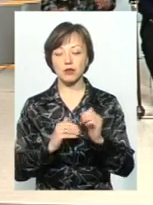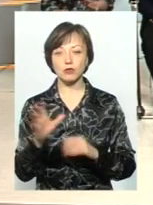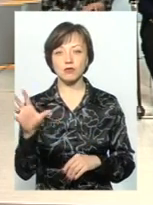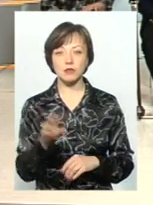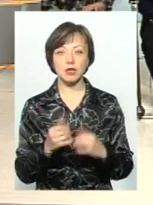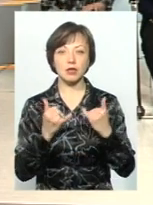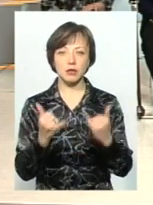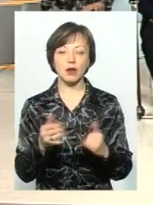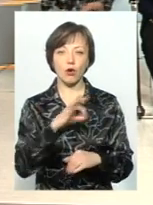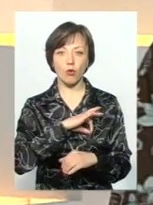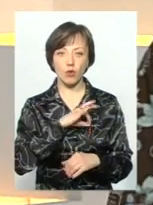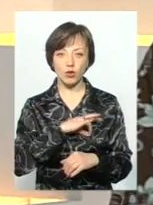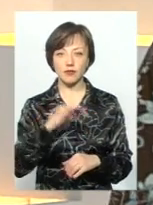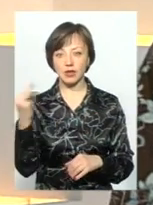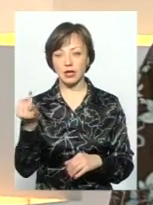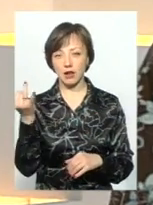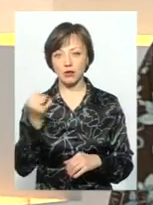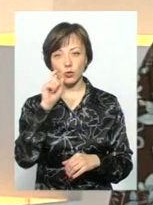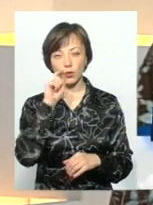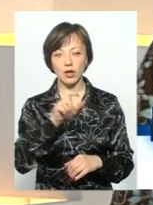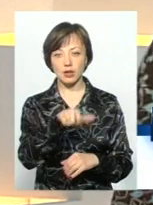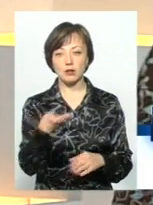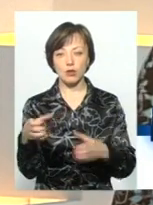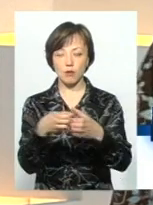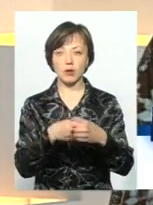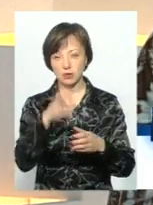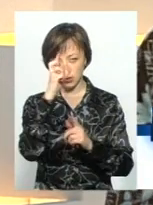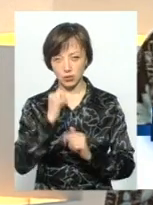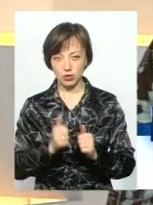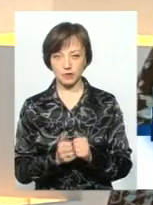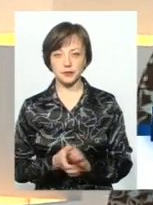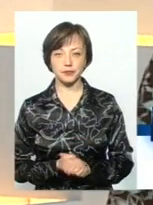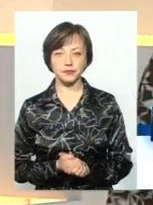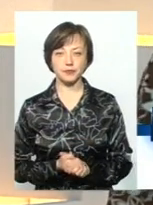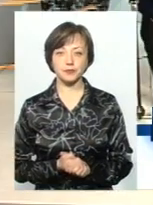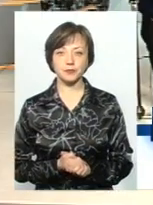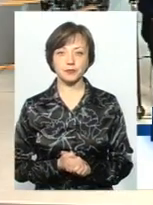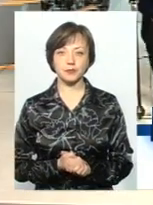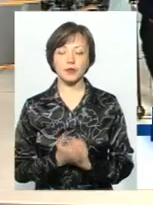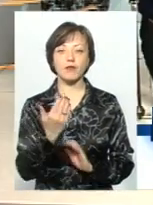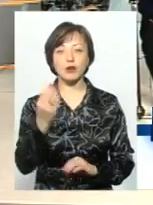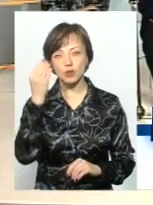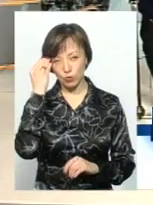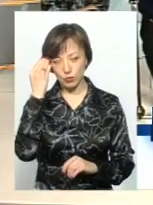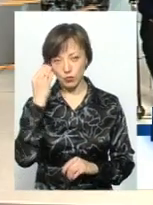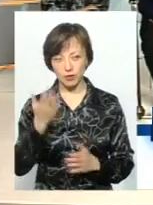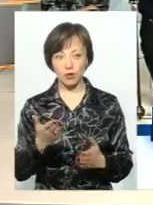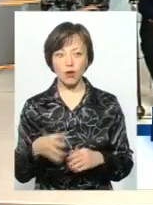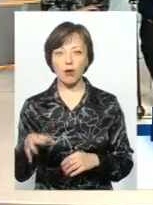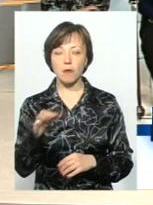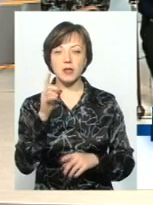для користі і в інтересах українців і громади держави як такої. Пане Михайло. ваша думка? Обласна